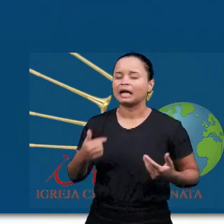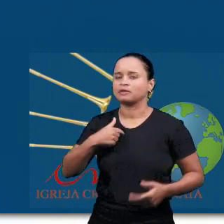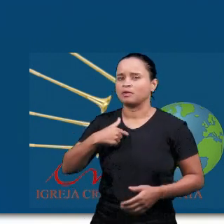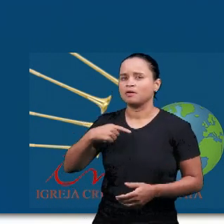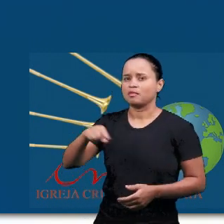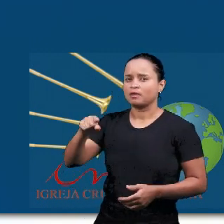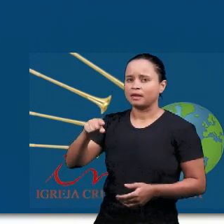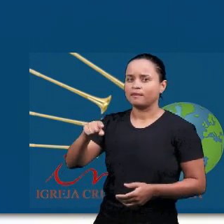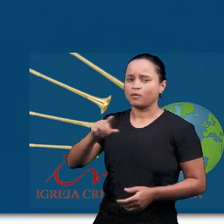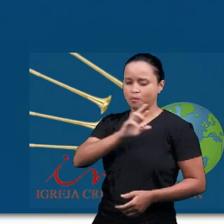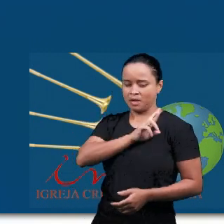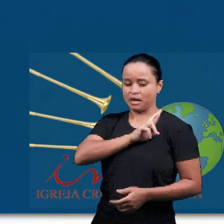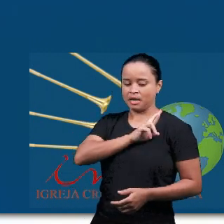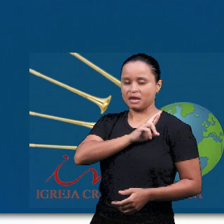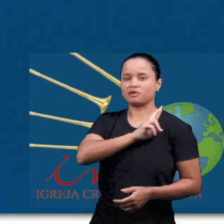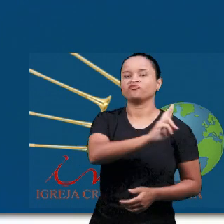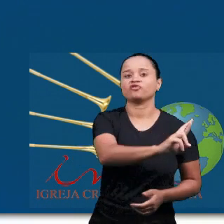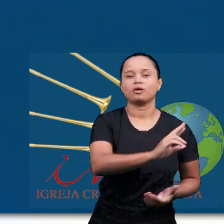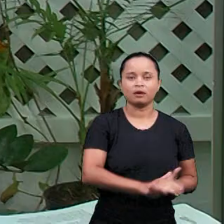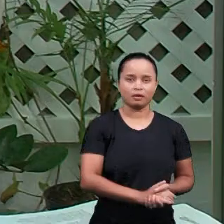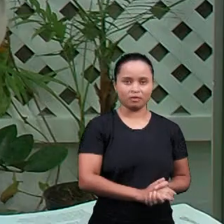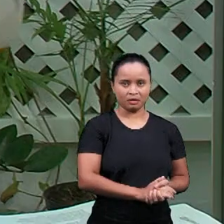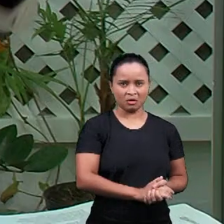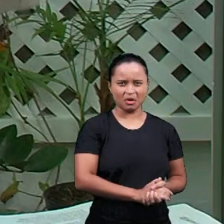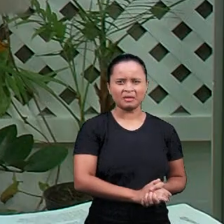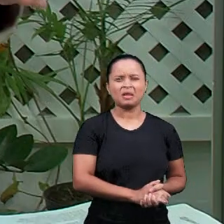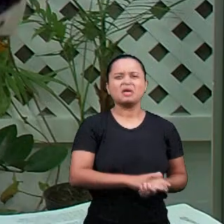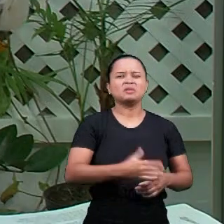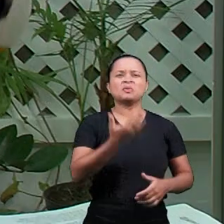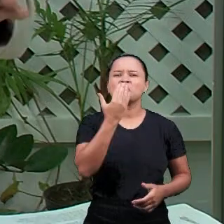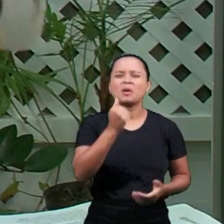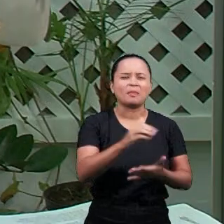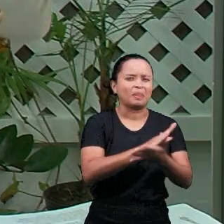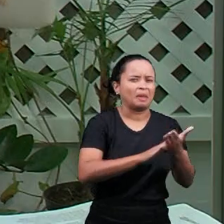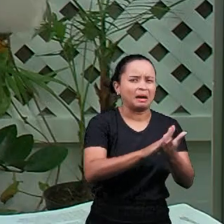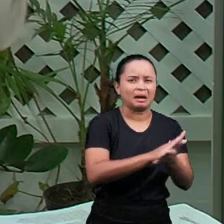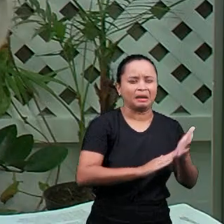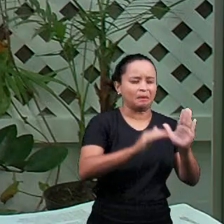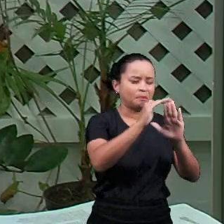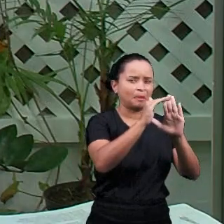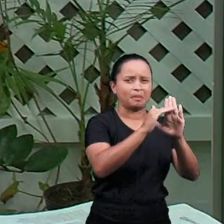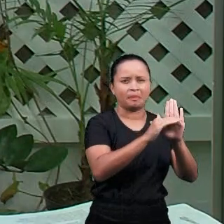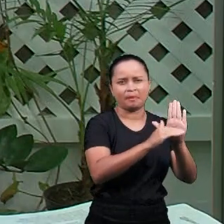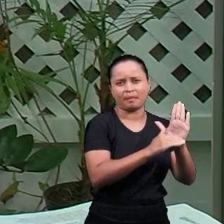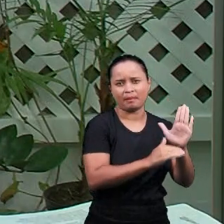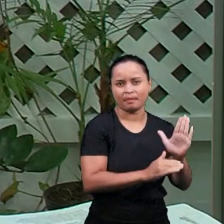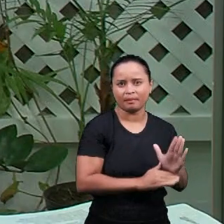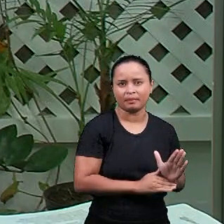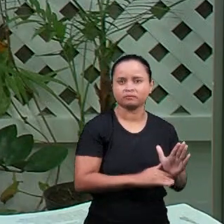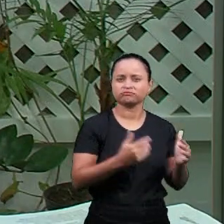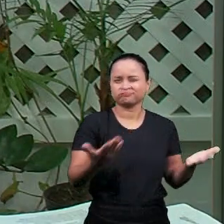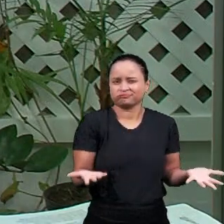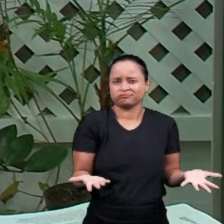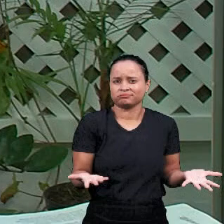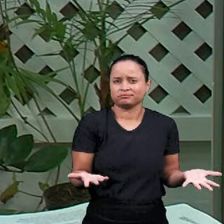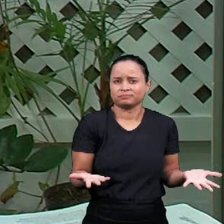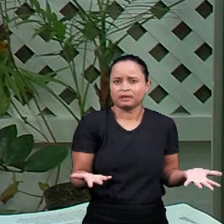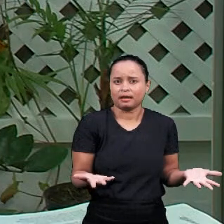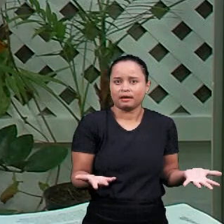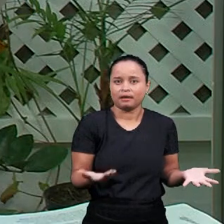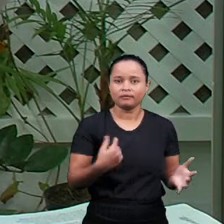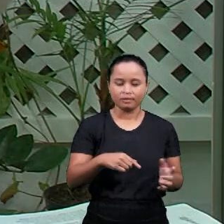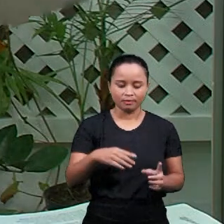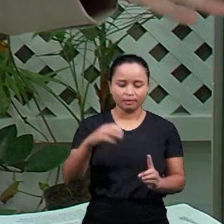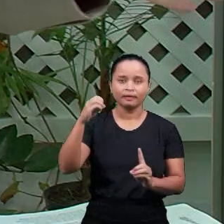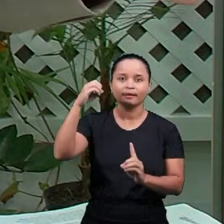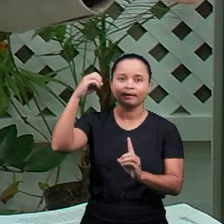vivre une religion où je ne mange plus la viande du porc, je fais plus ceci, cela, je vais garder le jour, etc. Vous avez quitté